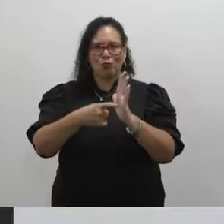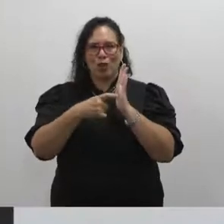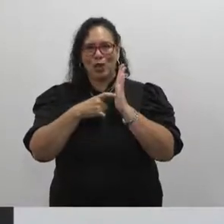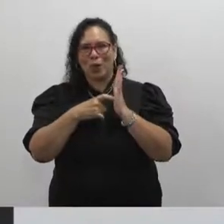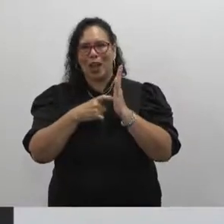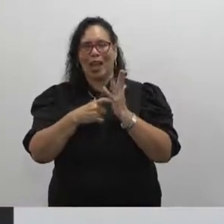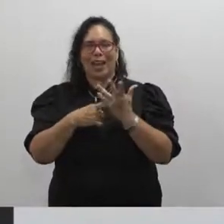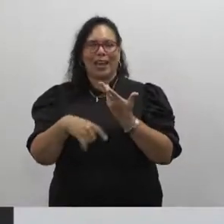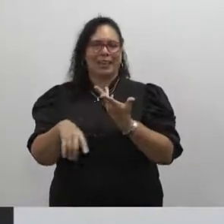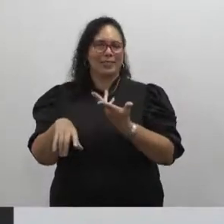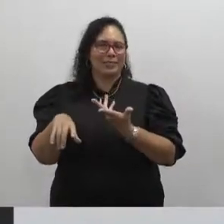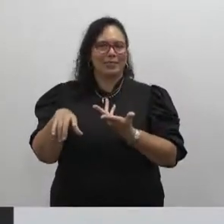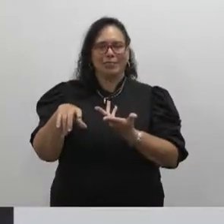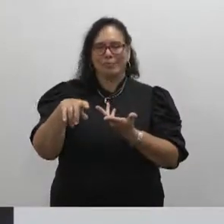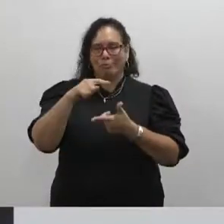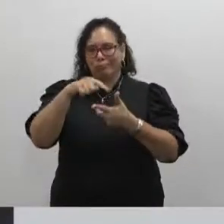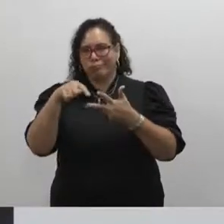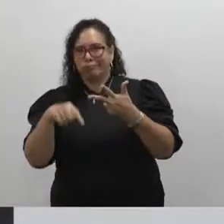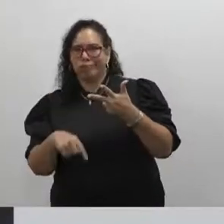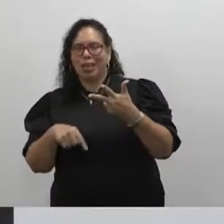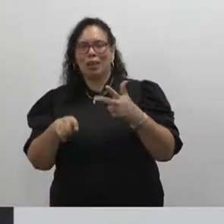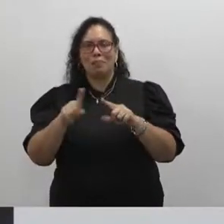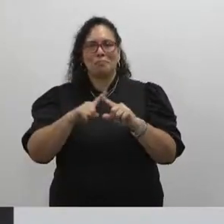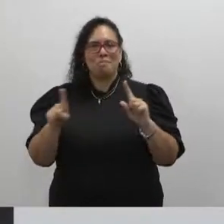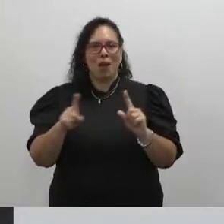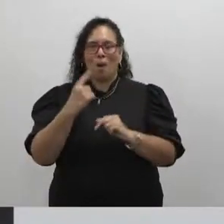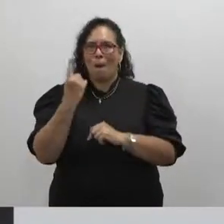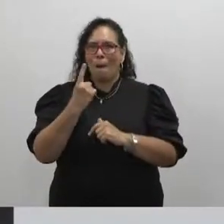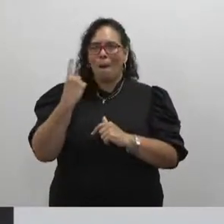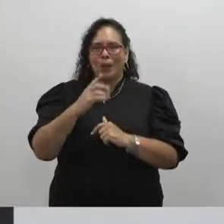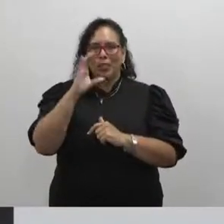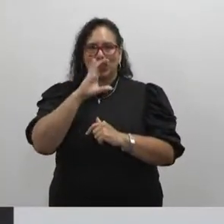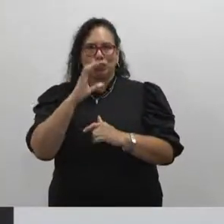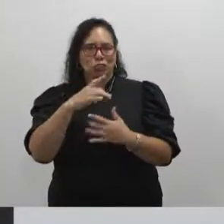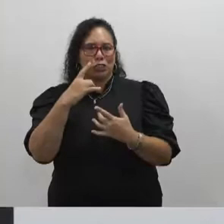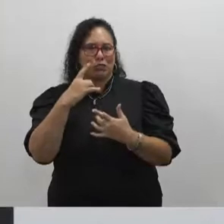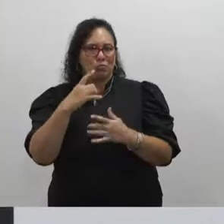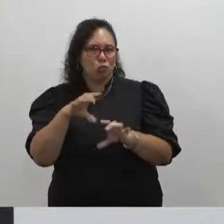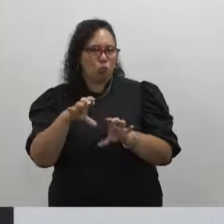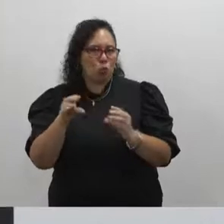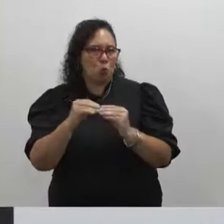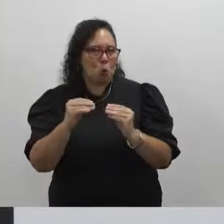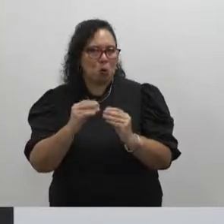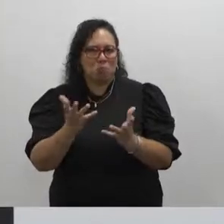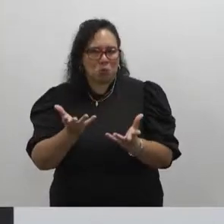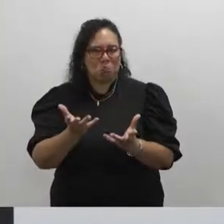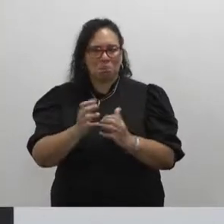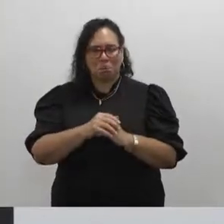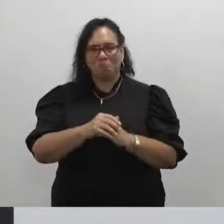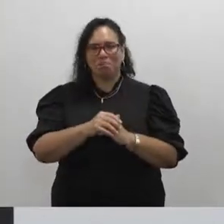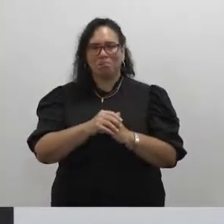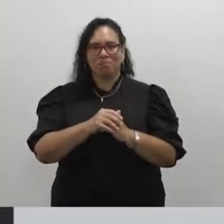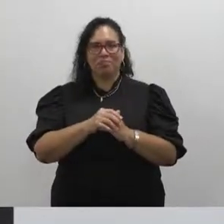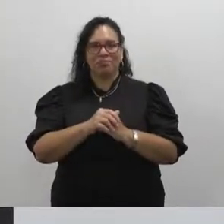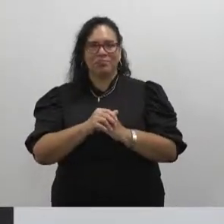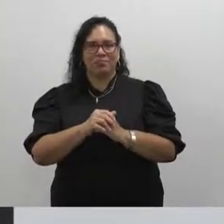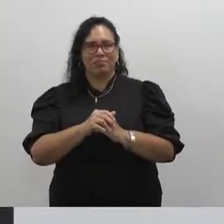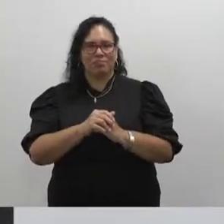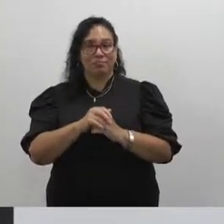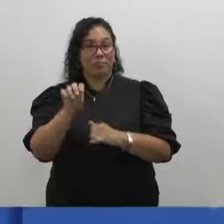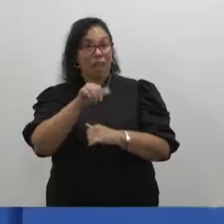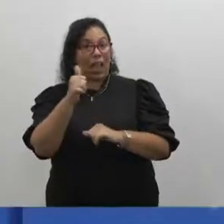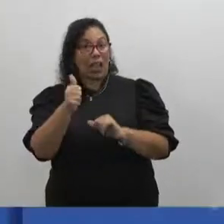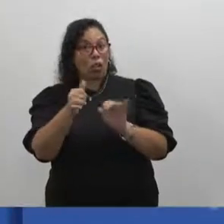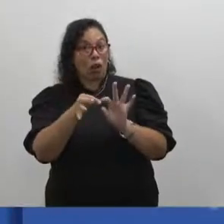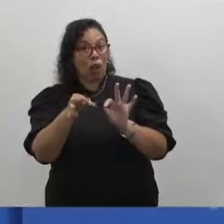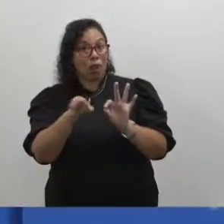nhưng cái thà à dương đang ở kia tại để chọn thưa ở ban tràn chiên ở đây để dương